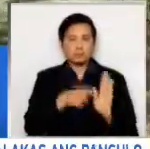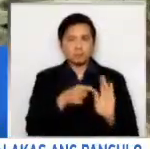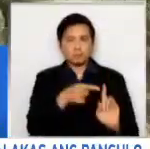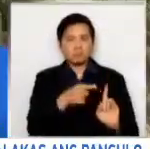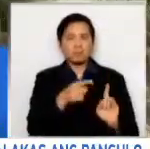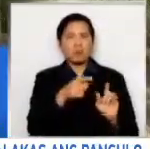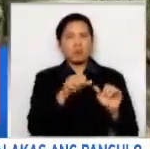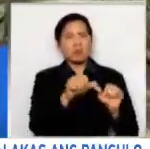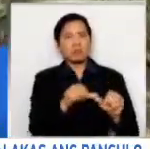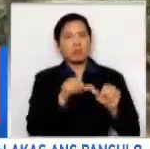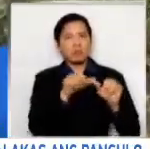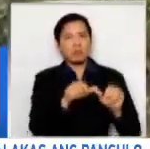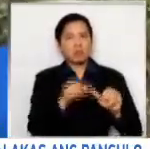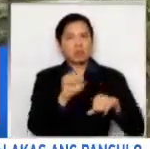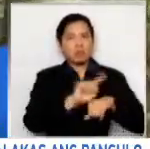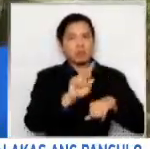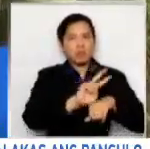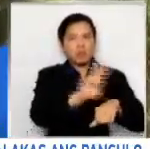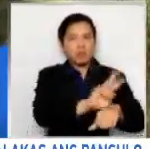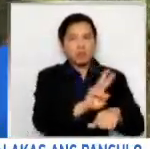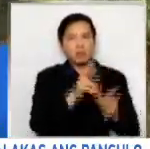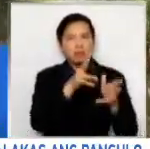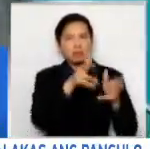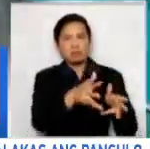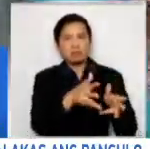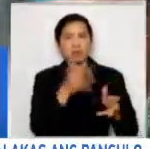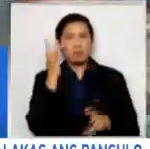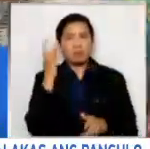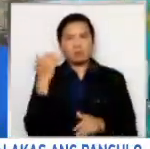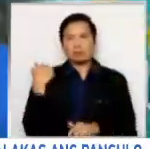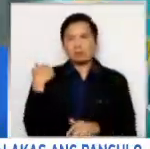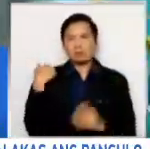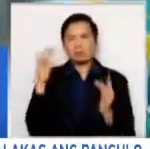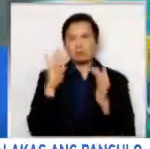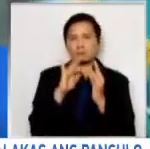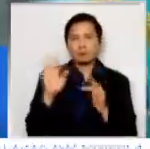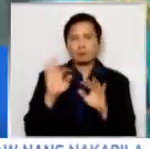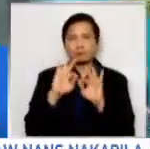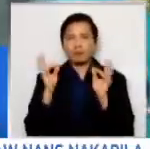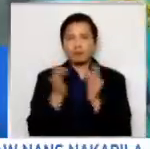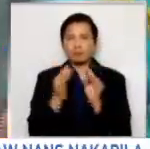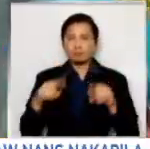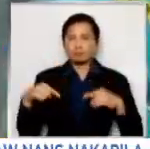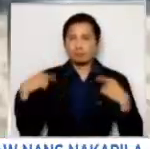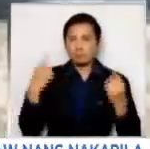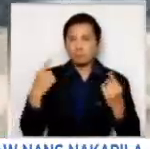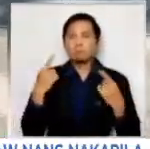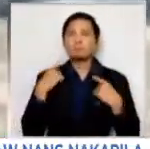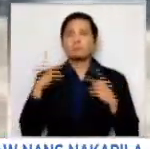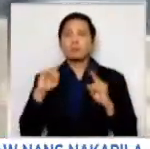dahil noon pa raw Linggo hindi sila makontak ng kanilang mga kaanak hanggang sa may pumunta ng isang kaanak.